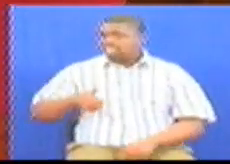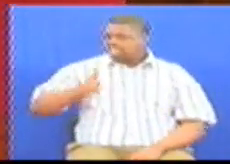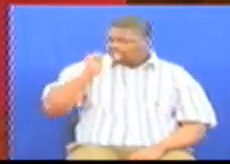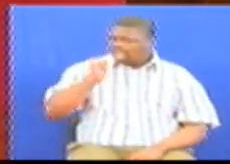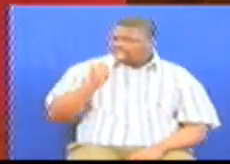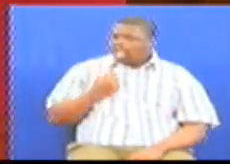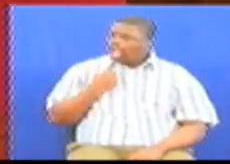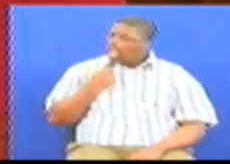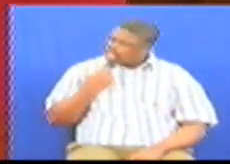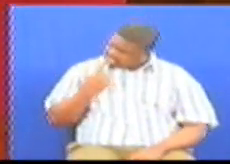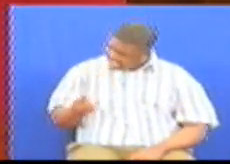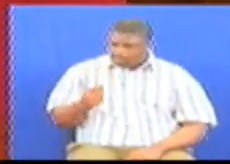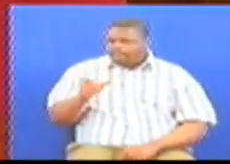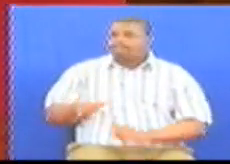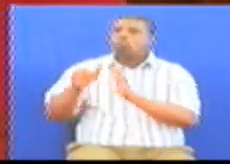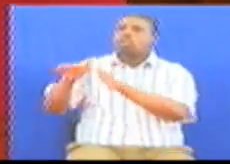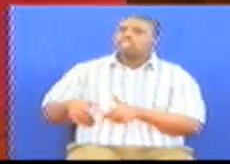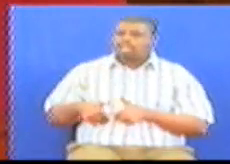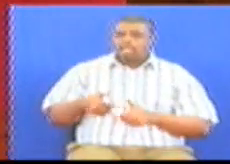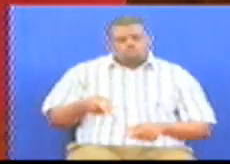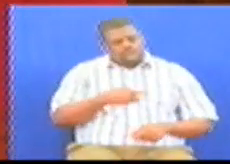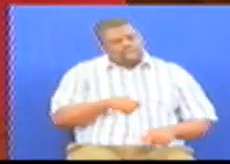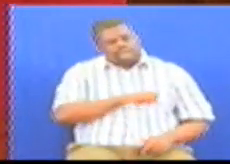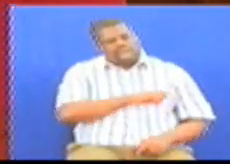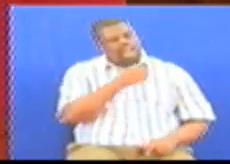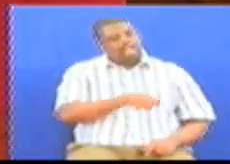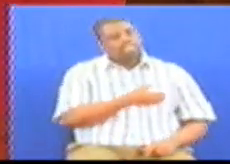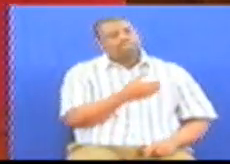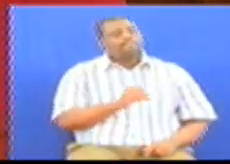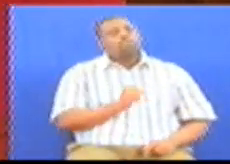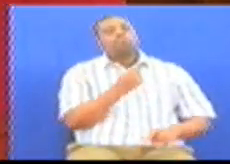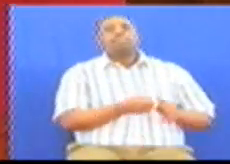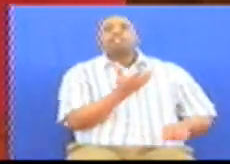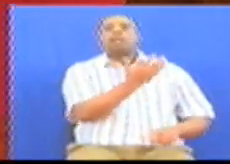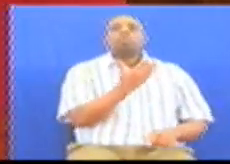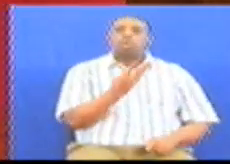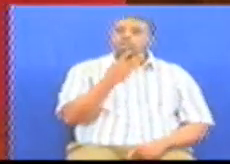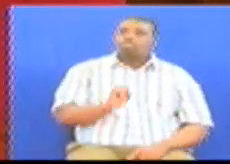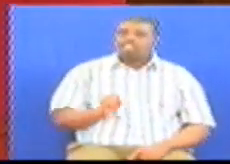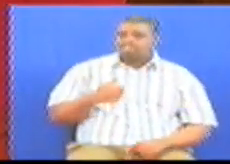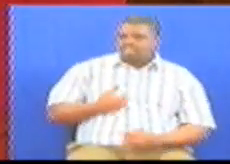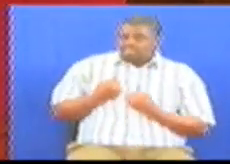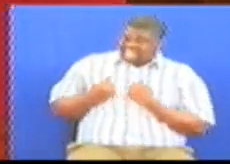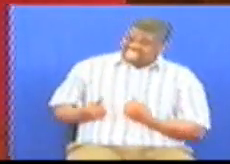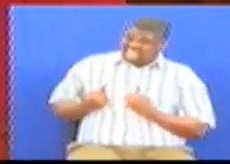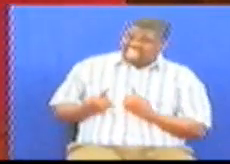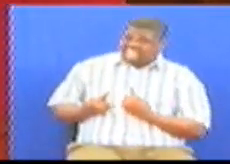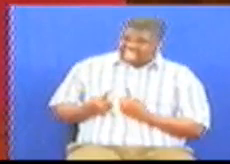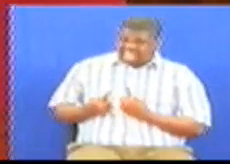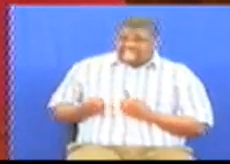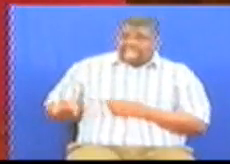povu kuhusu madiwani wanadai shilingi 540,000, milioni 540. Na shangaa anajua kuzungumza huko kudai